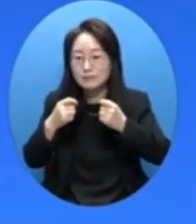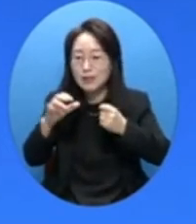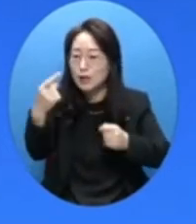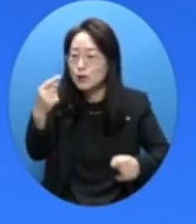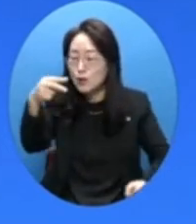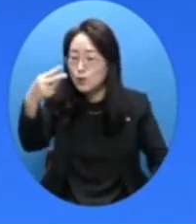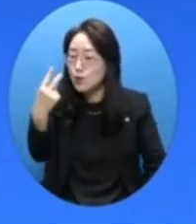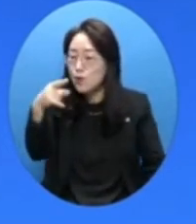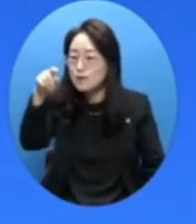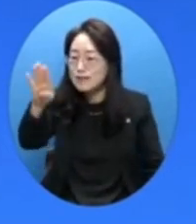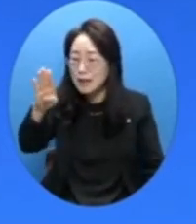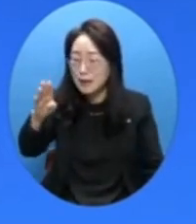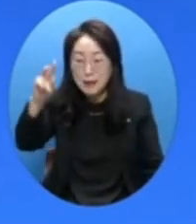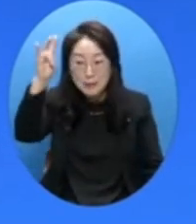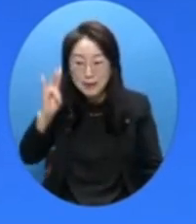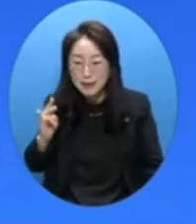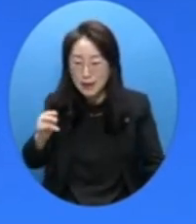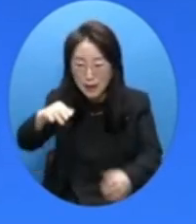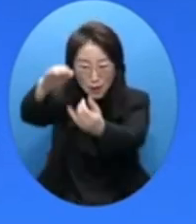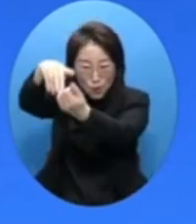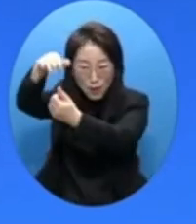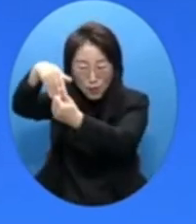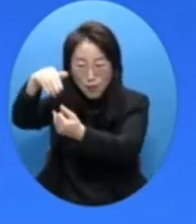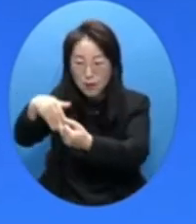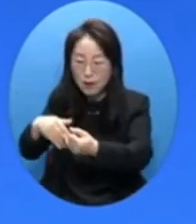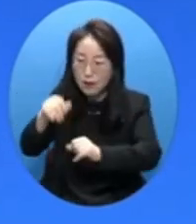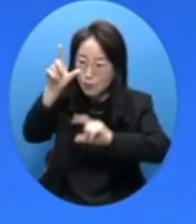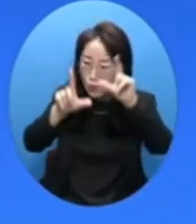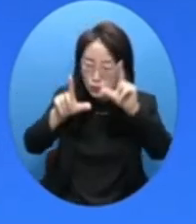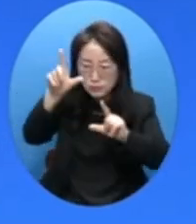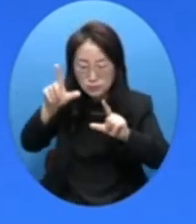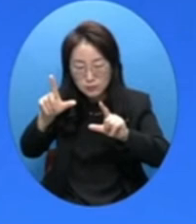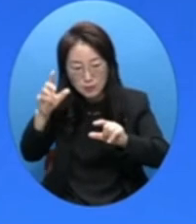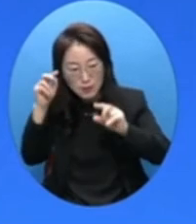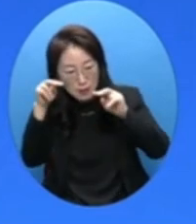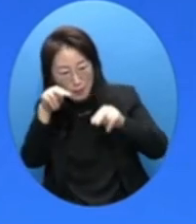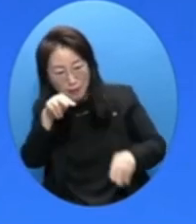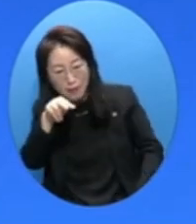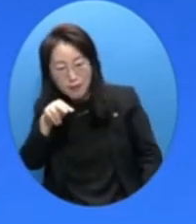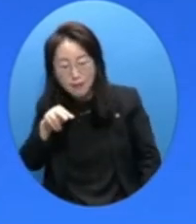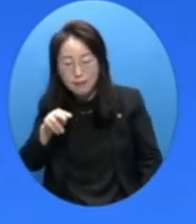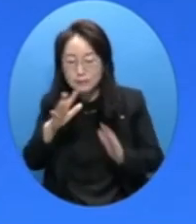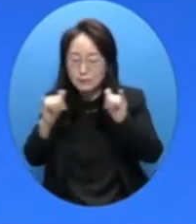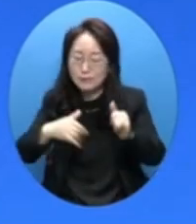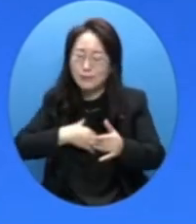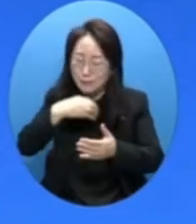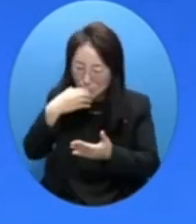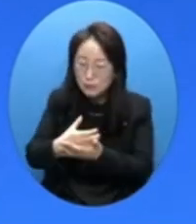요새 한 마리아를 부르는 그 장면에 모두가 큰 감동을 받았습니다